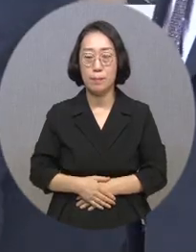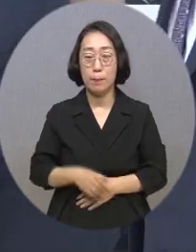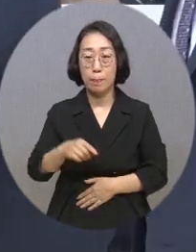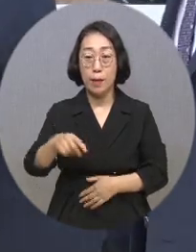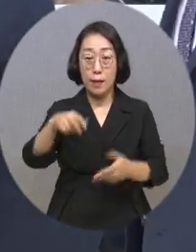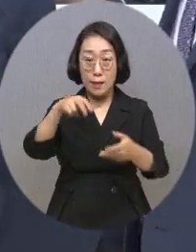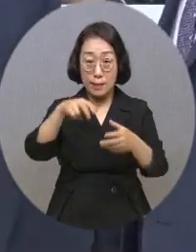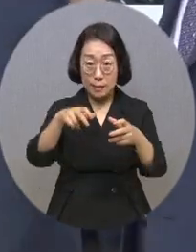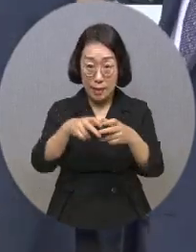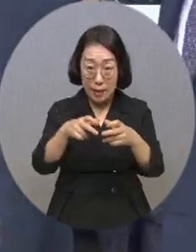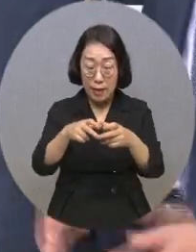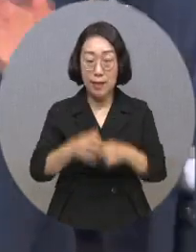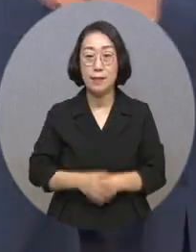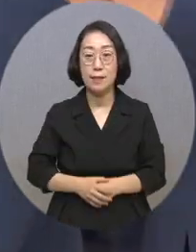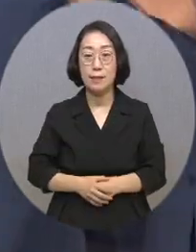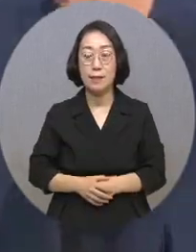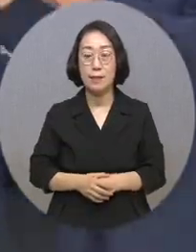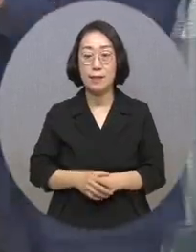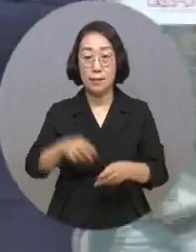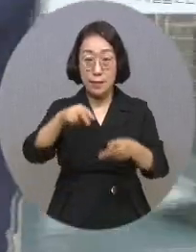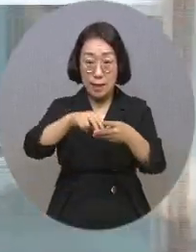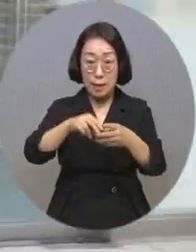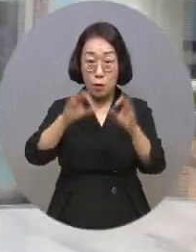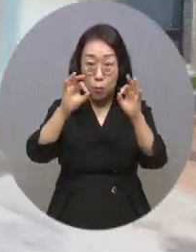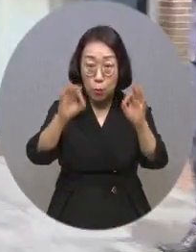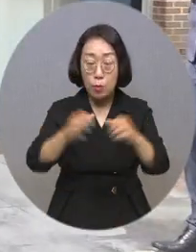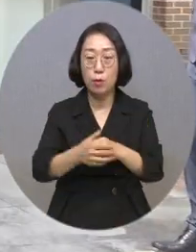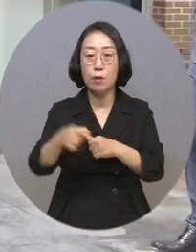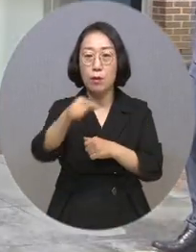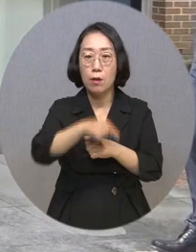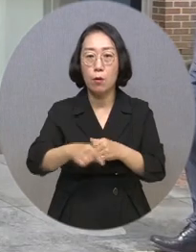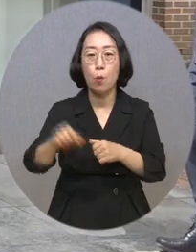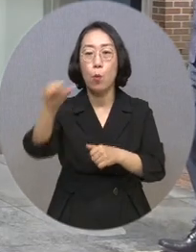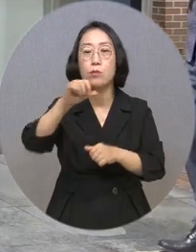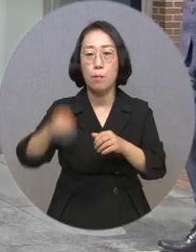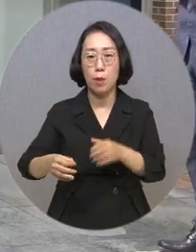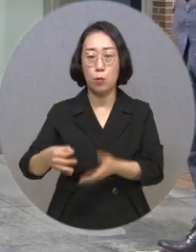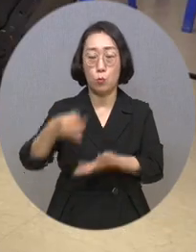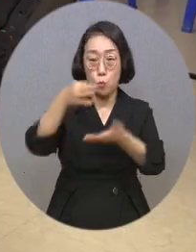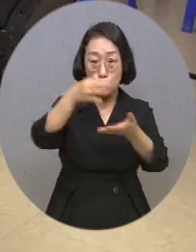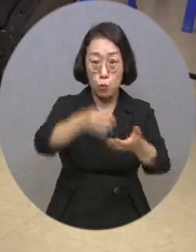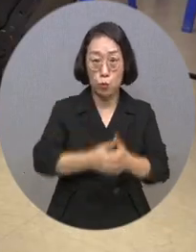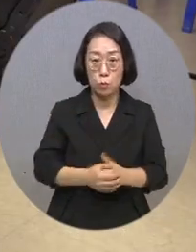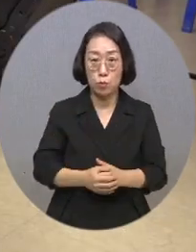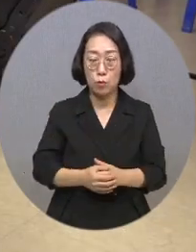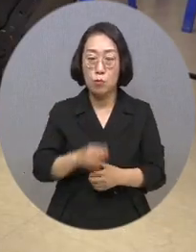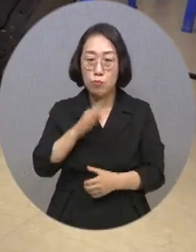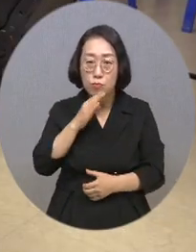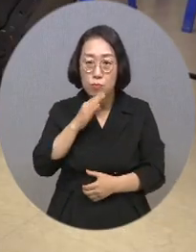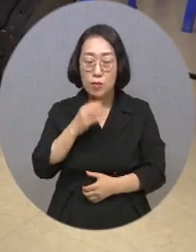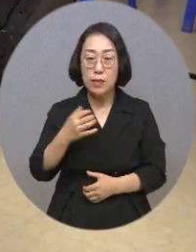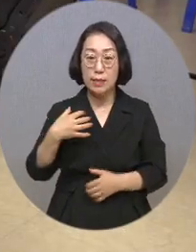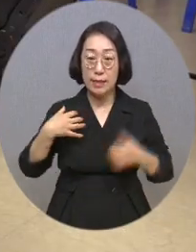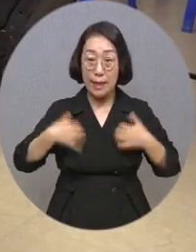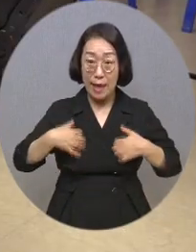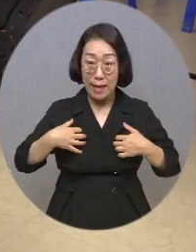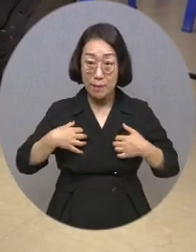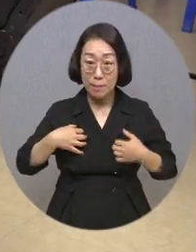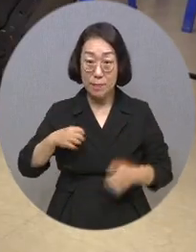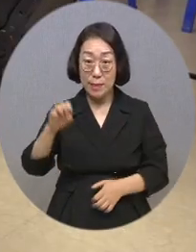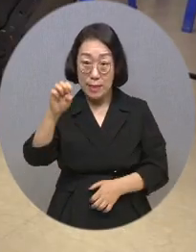광양장애인 e스포츠센터는 포스코 1% 나눔재단에서 5천만 원을 들여 리그 오브 레전드와 배틀그라운드